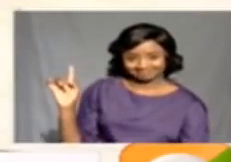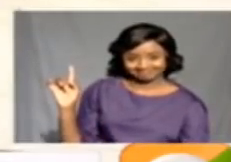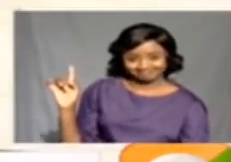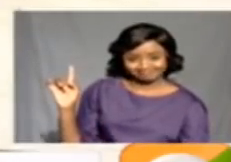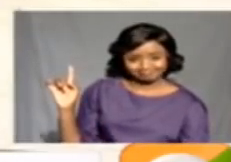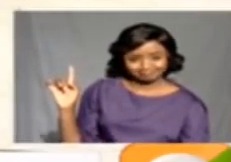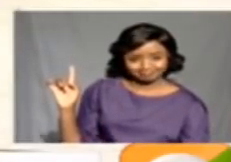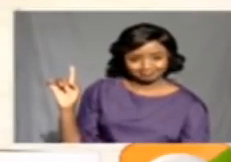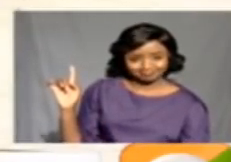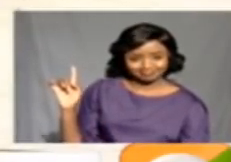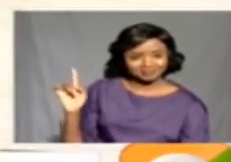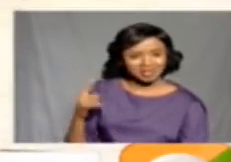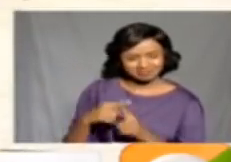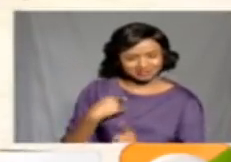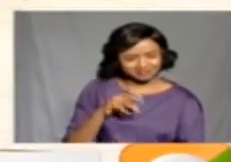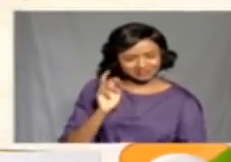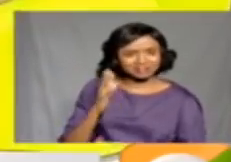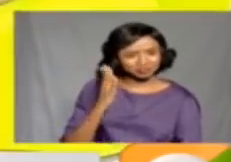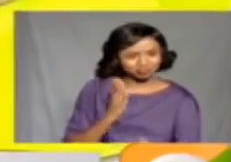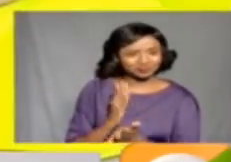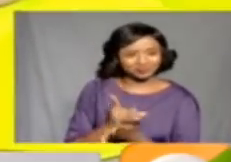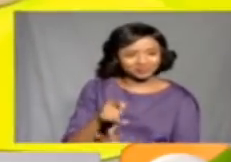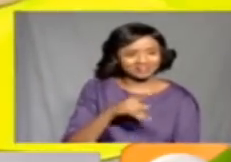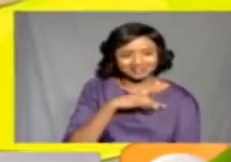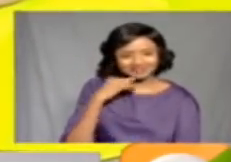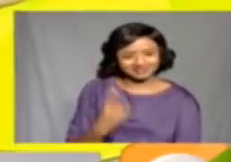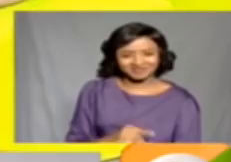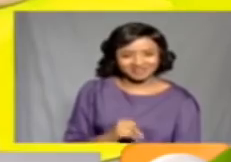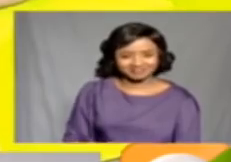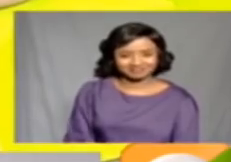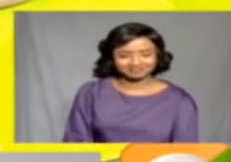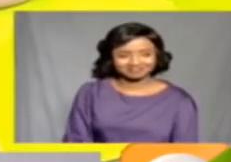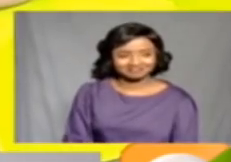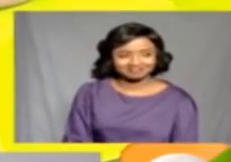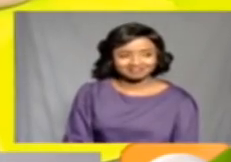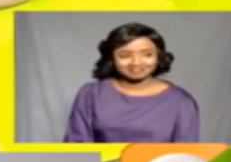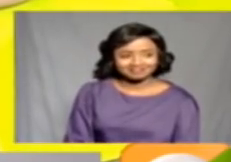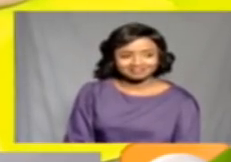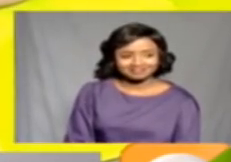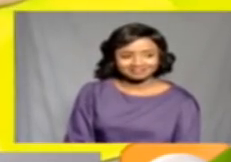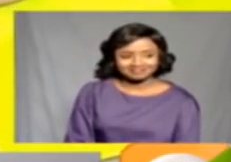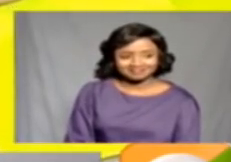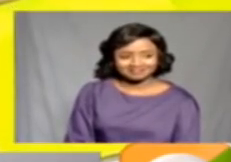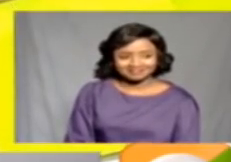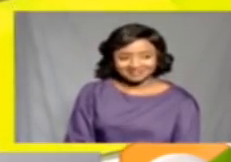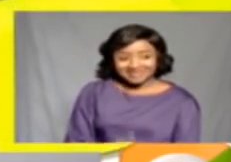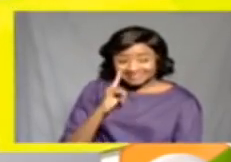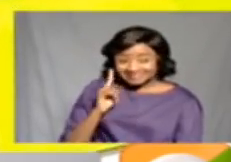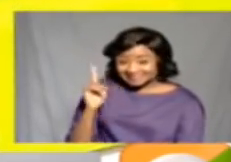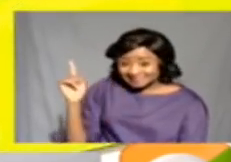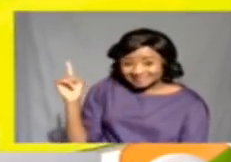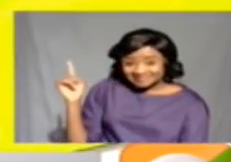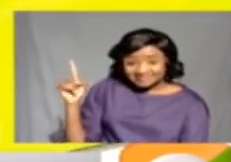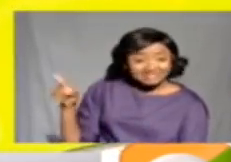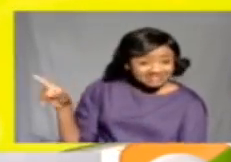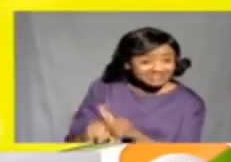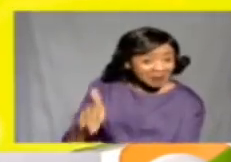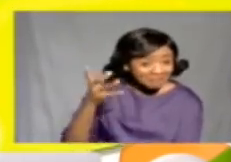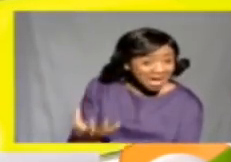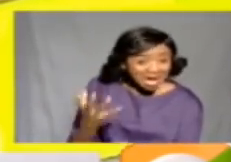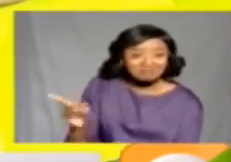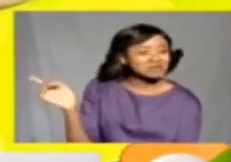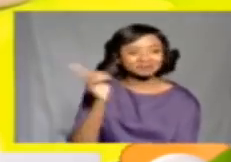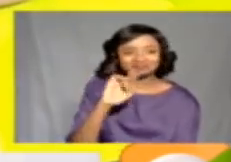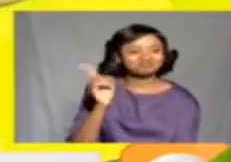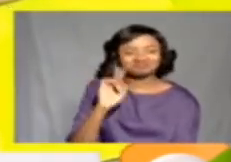mbona mimi naona hapo wametuenjoy. Ndio nasema haya mambo. Mahali nilipo, mahali yalipopikiwa kidogo.